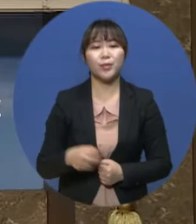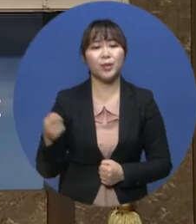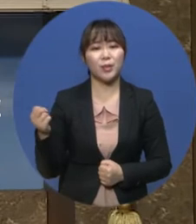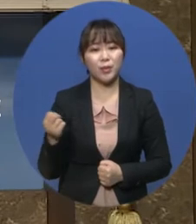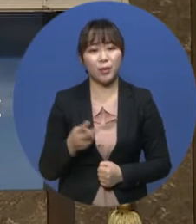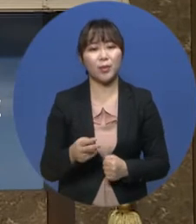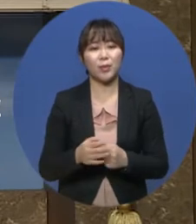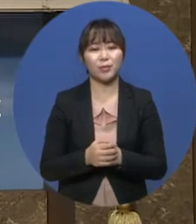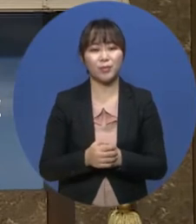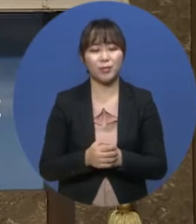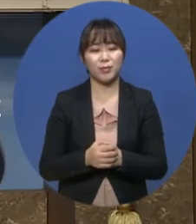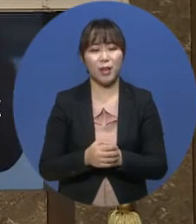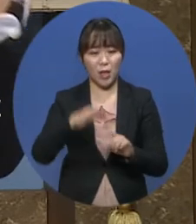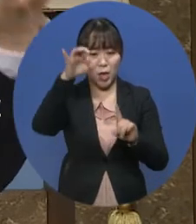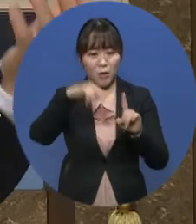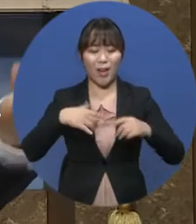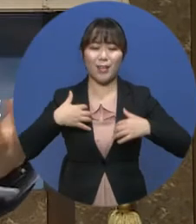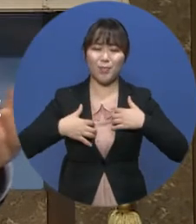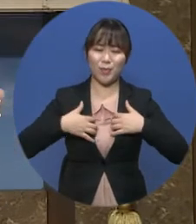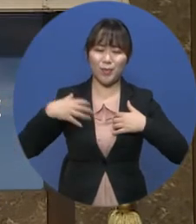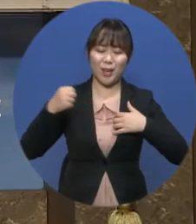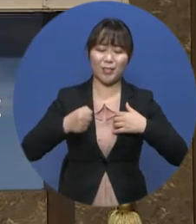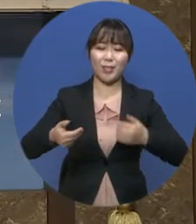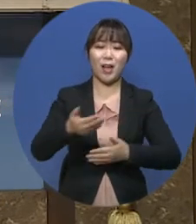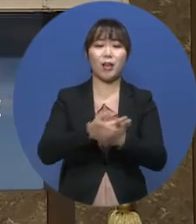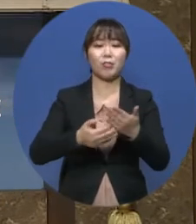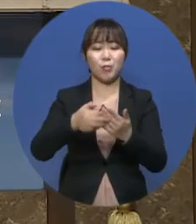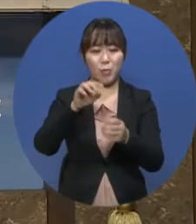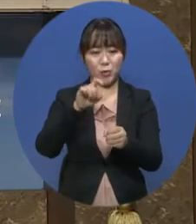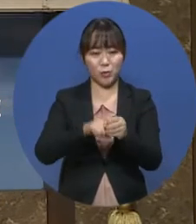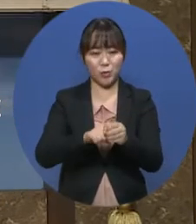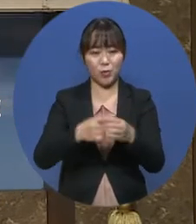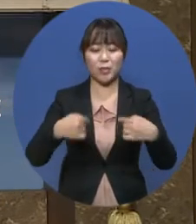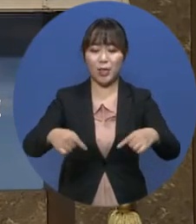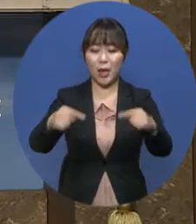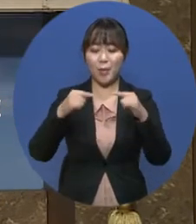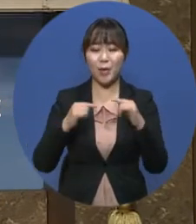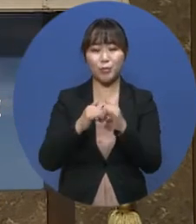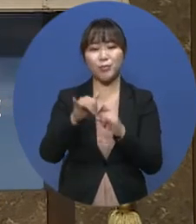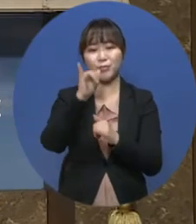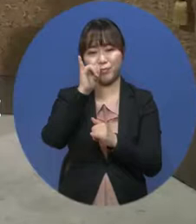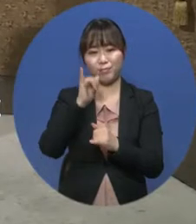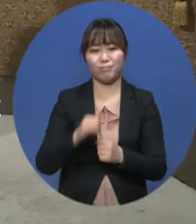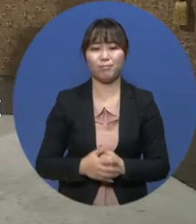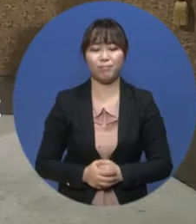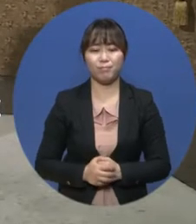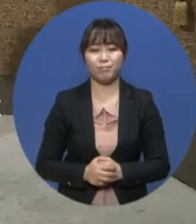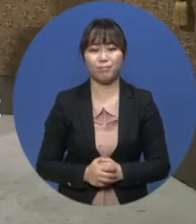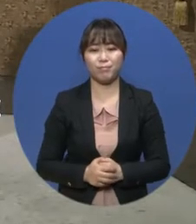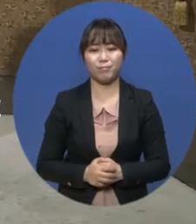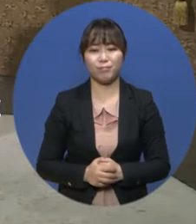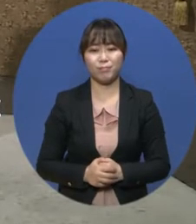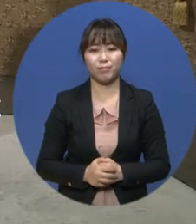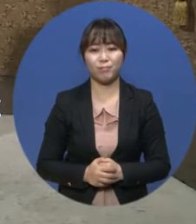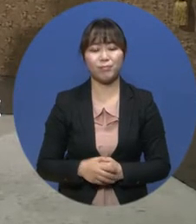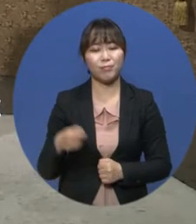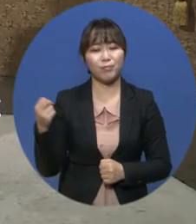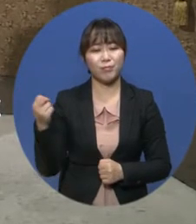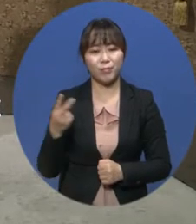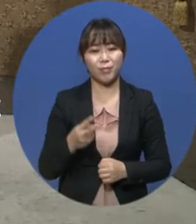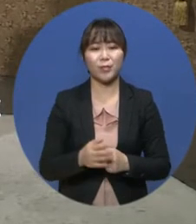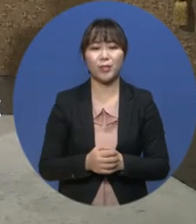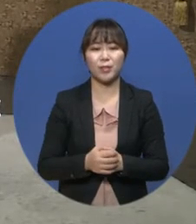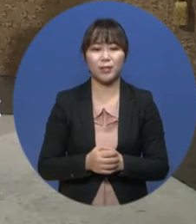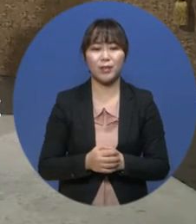우승을 한 기쁨으로 같이 나누기 위해서 에 동참 해 주시기도 하고 아 또 이제